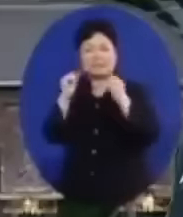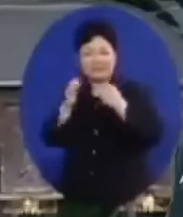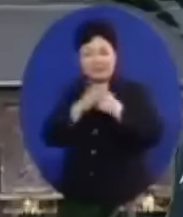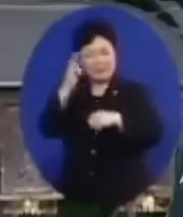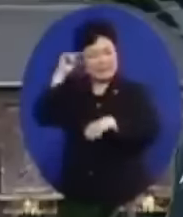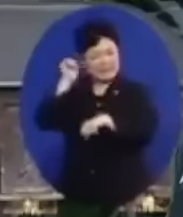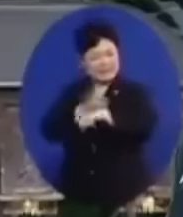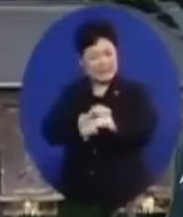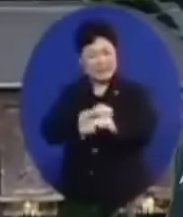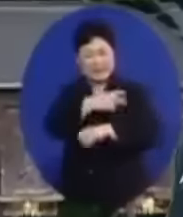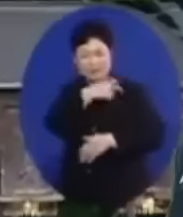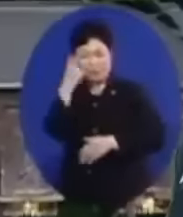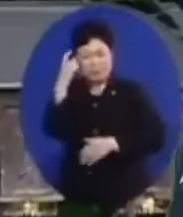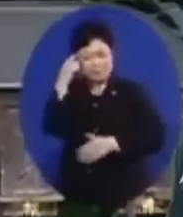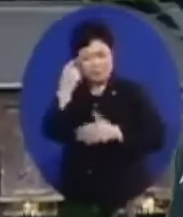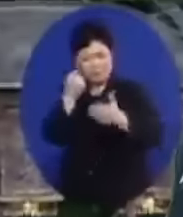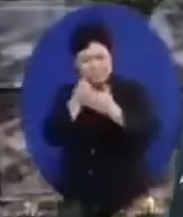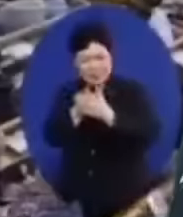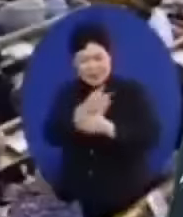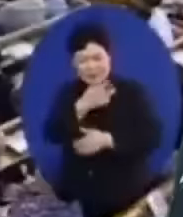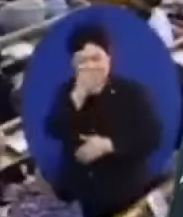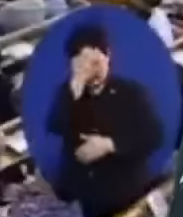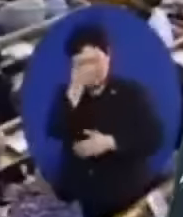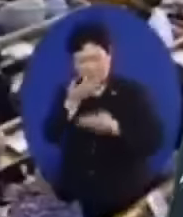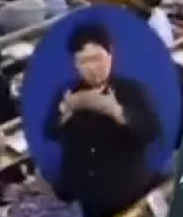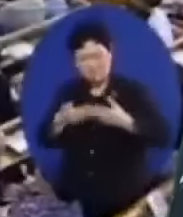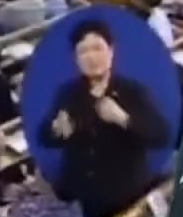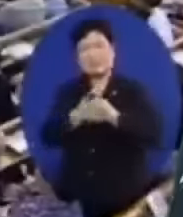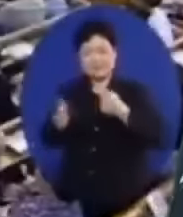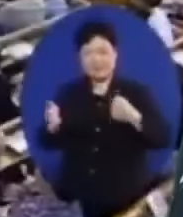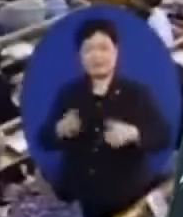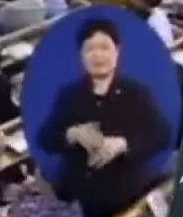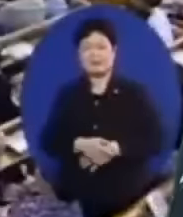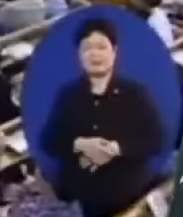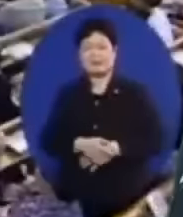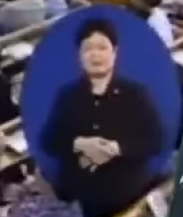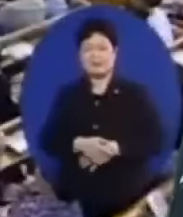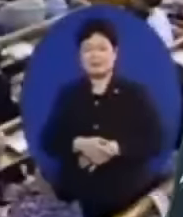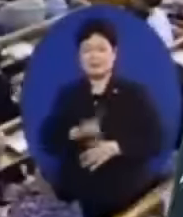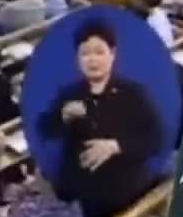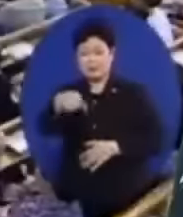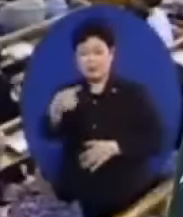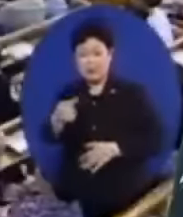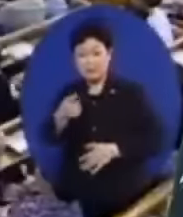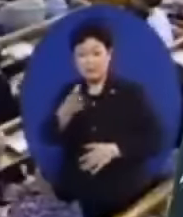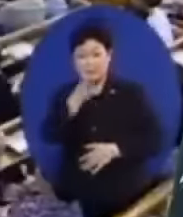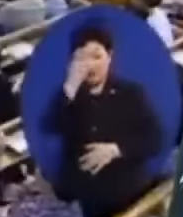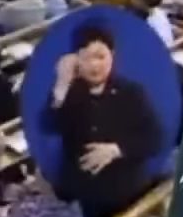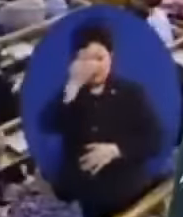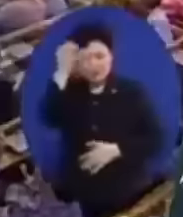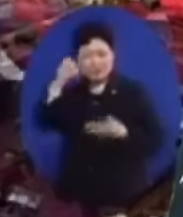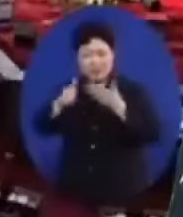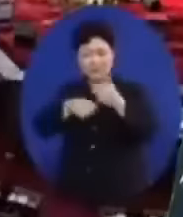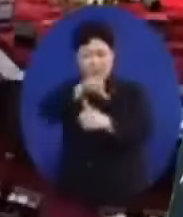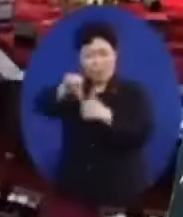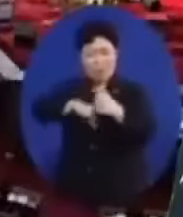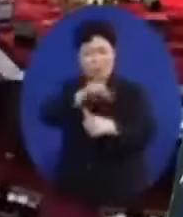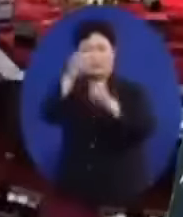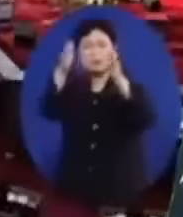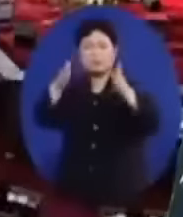지혜와 총명과 모략과 재능과 지식을 주시는 것입니다. 그 다음엔 성령께서 환경을